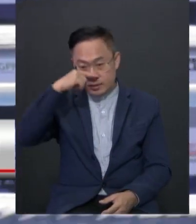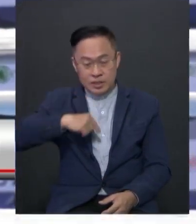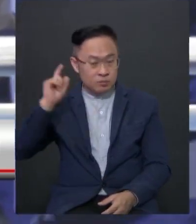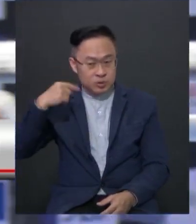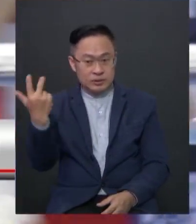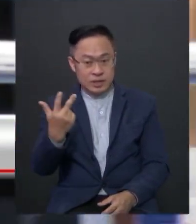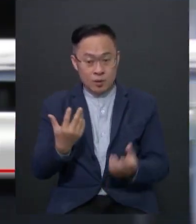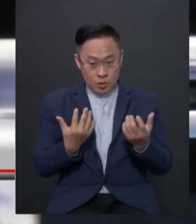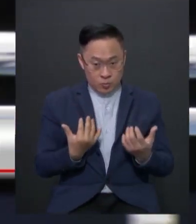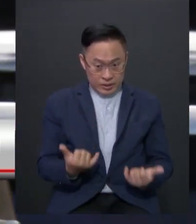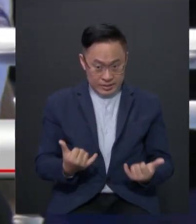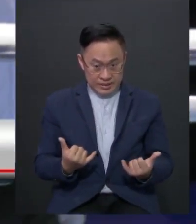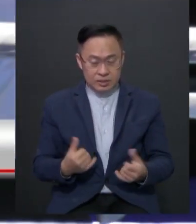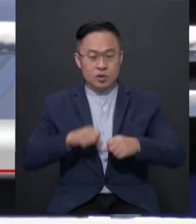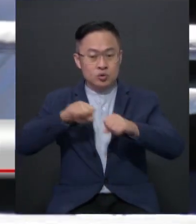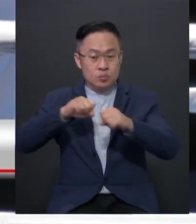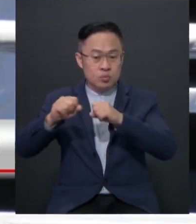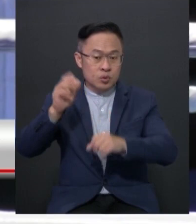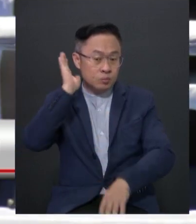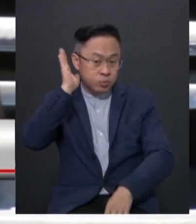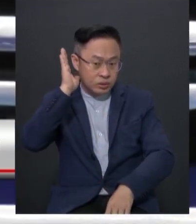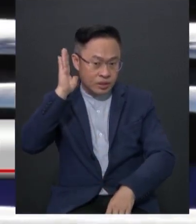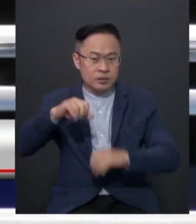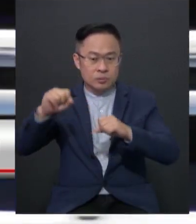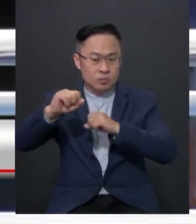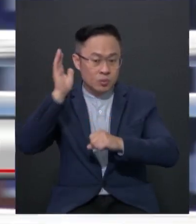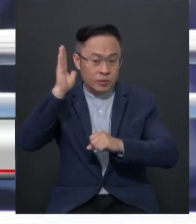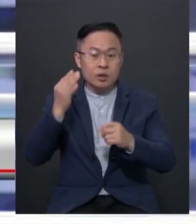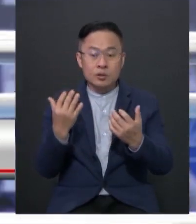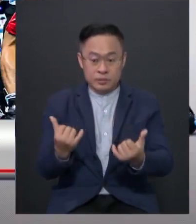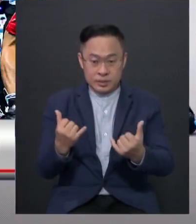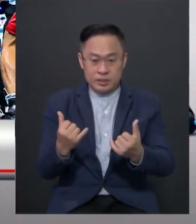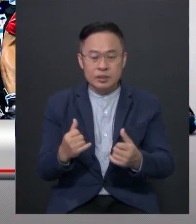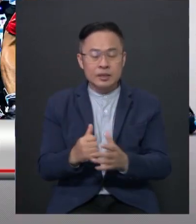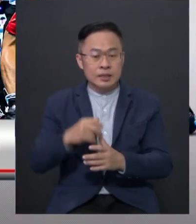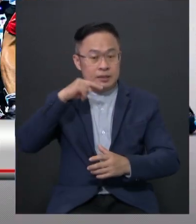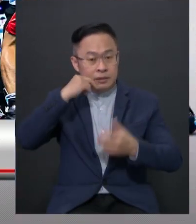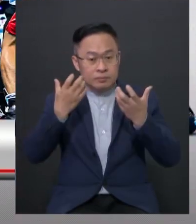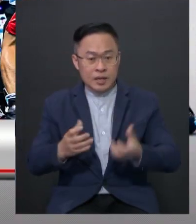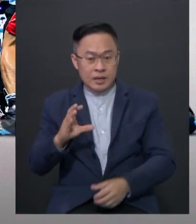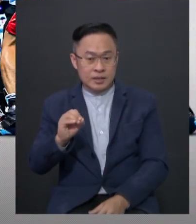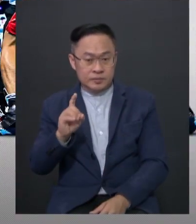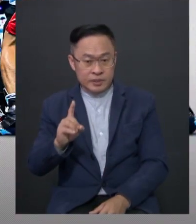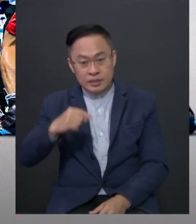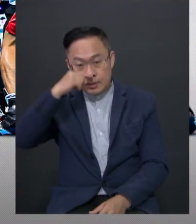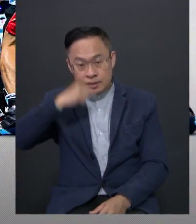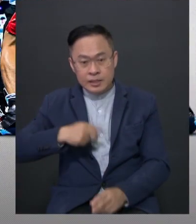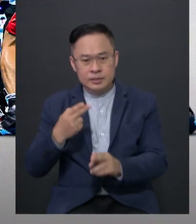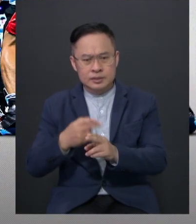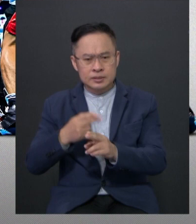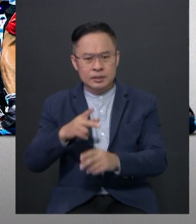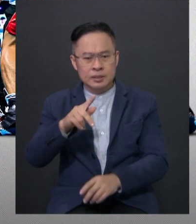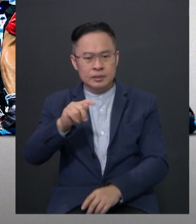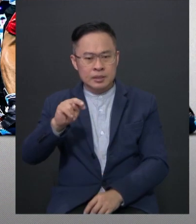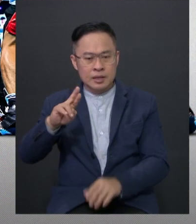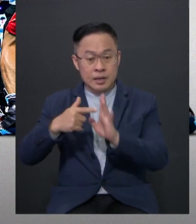คะวันนี้เป็นโปรแกรมของฝ่ายชายนักชกชายกันบ้างนะคะในรุ่น51กิโลกรัมค่ะธนรัตน์แสงเพ